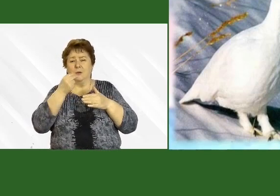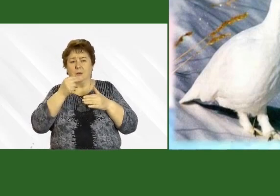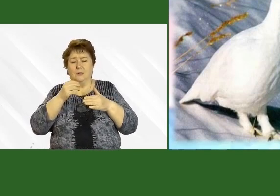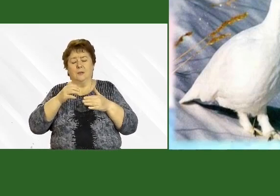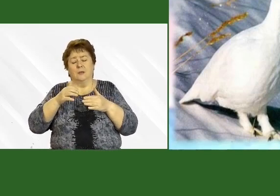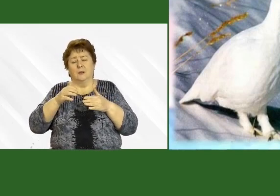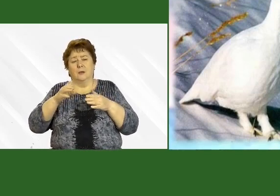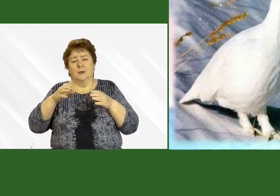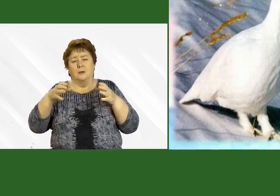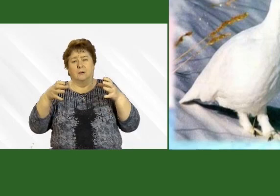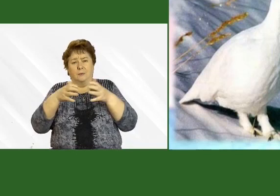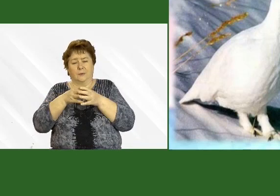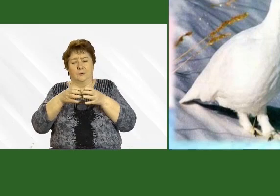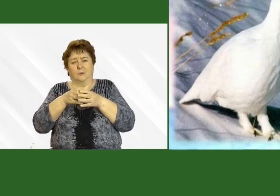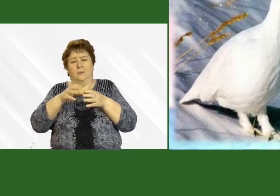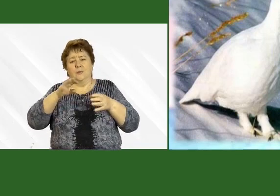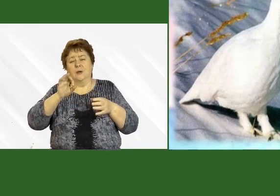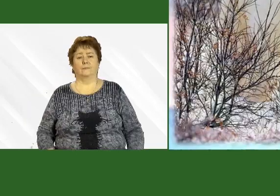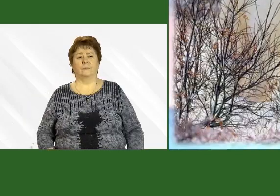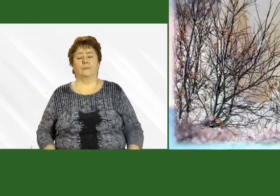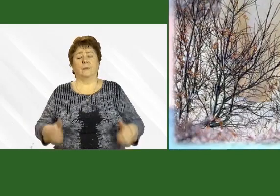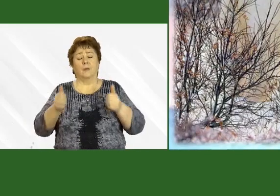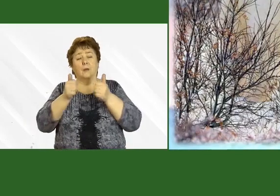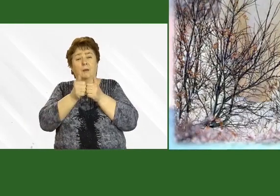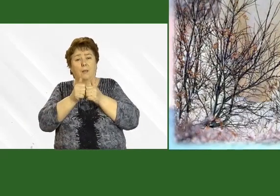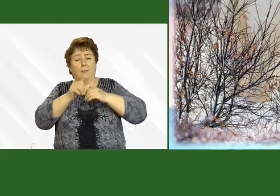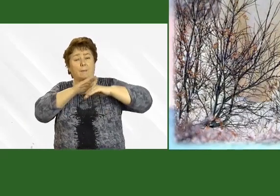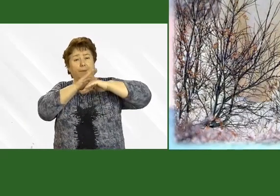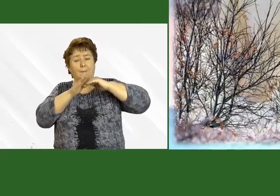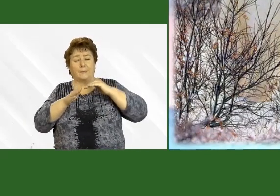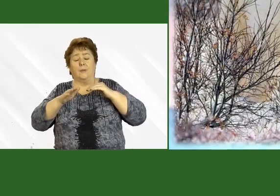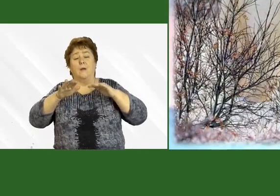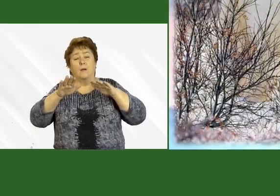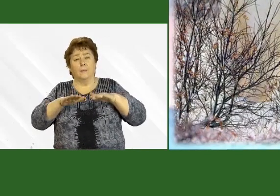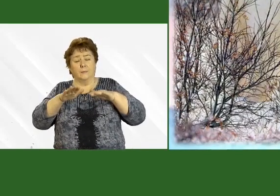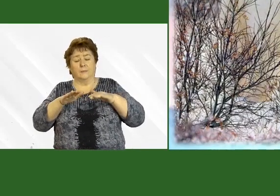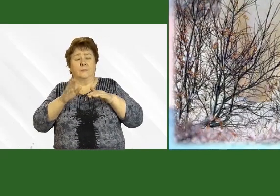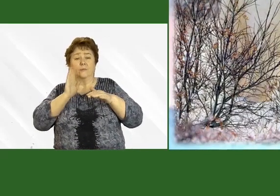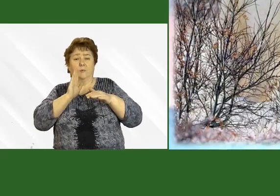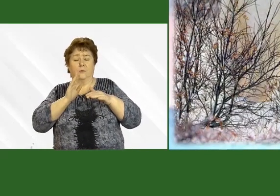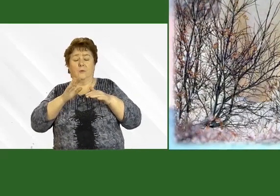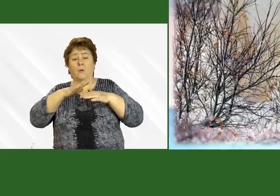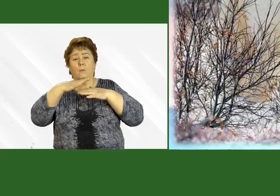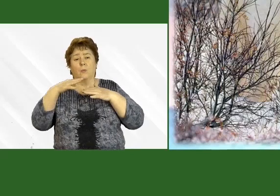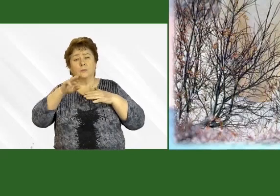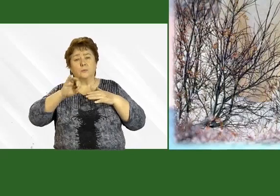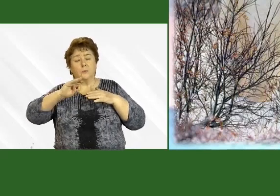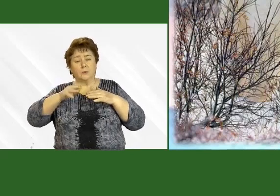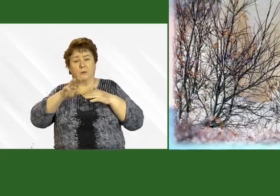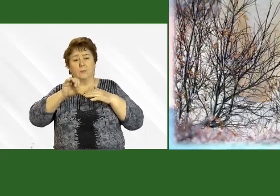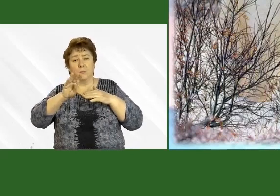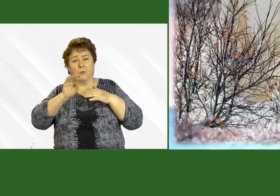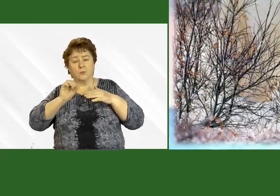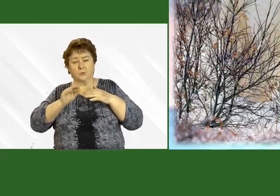северных оленей карибу прибрежных водах зоны много тюленей и моржей на